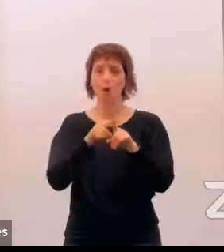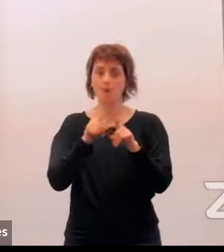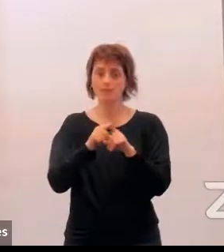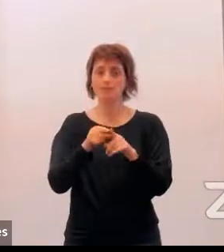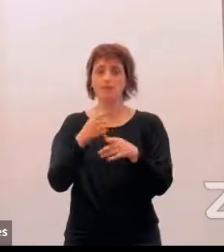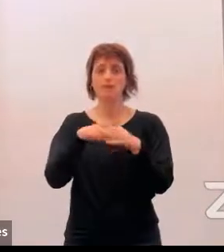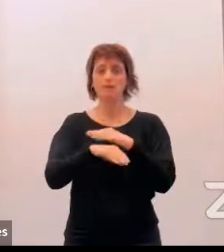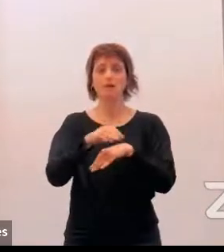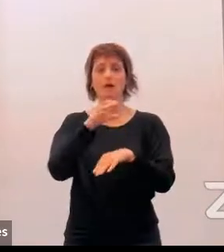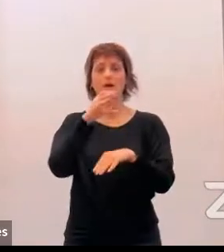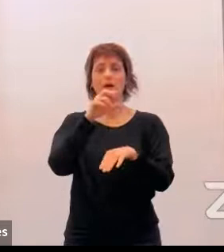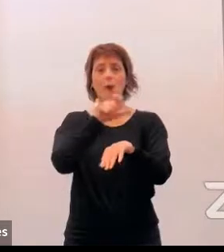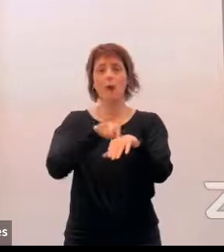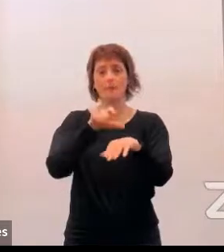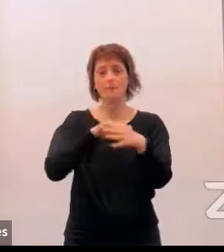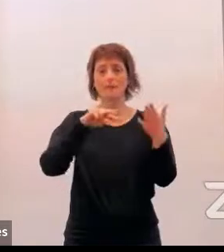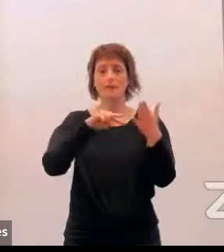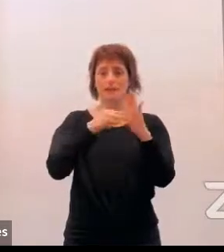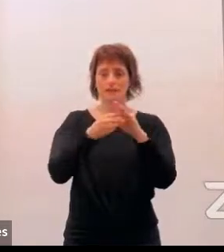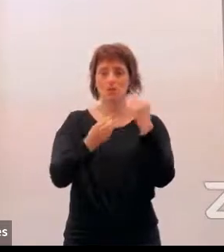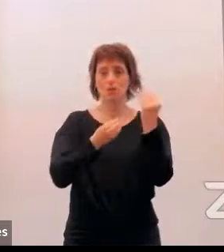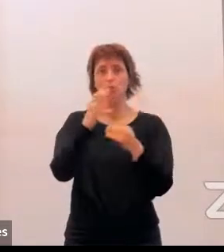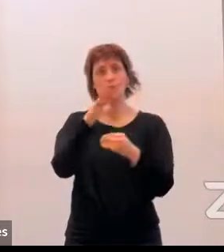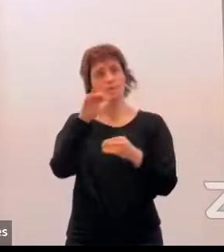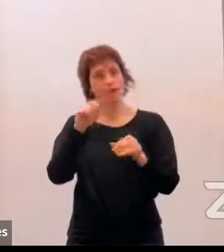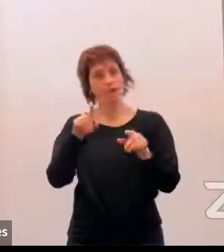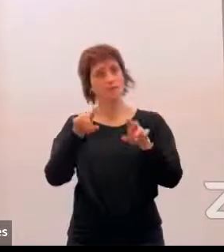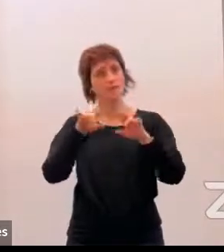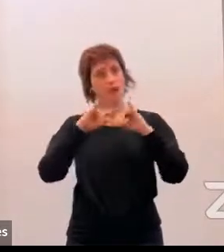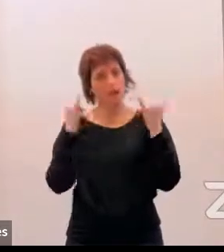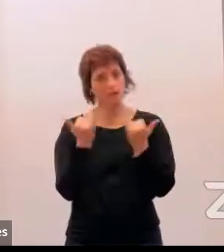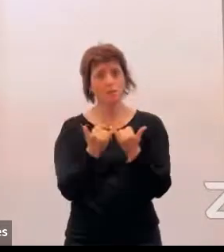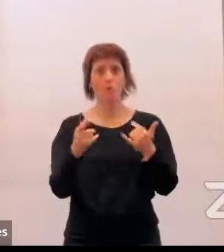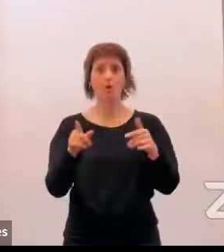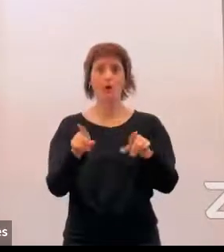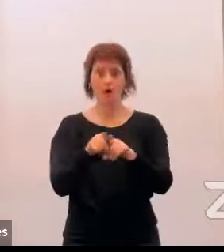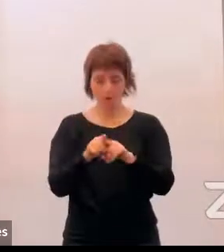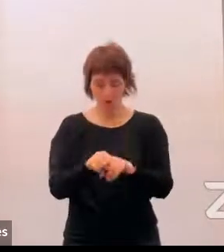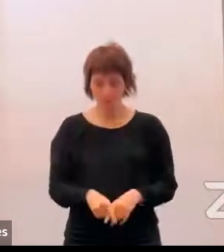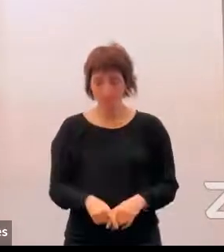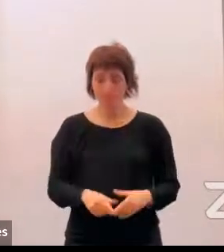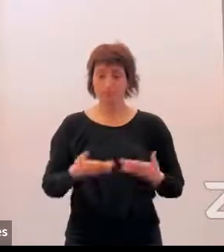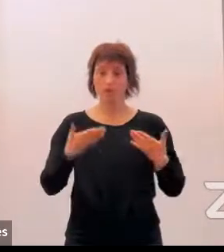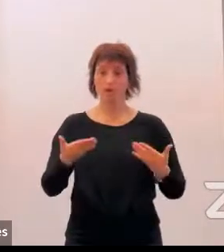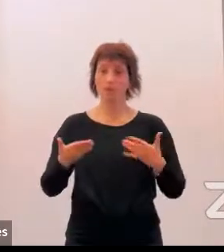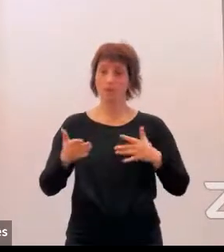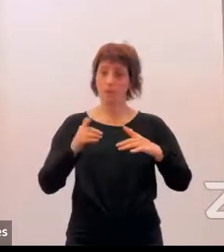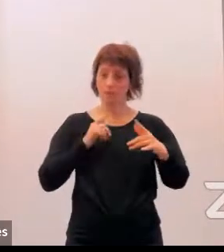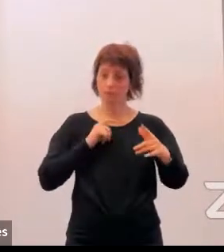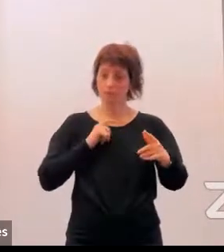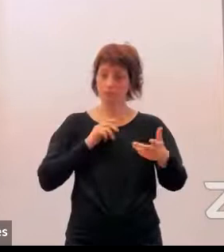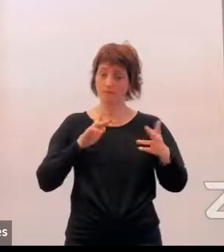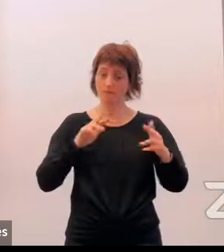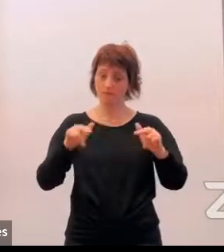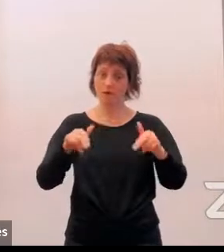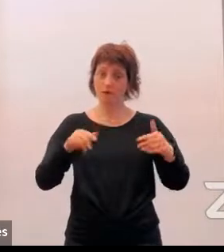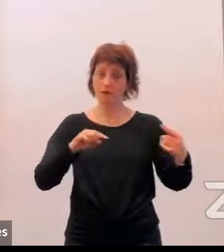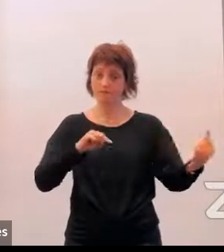la ville et du CCAS. Et vous aurez également un certain nombre de délibérations qui vont arriver et qui